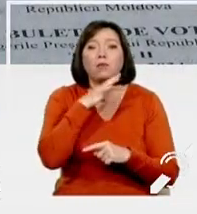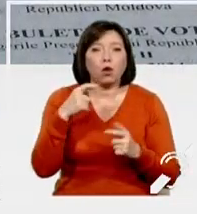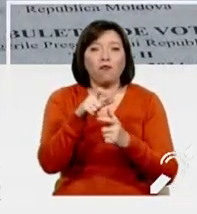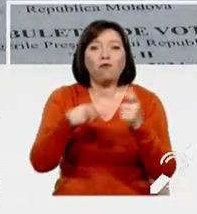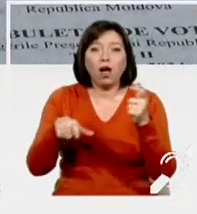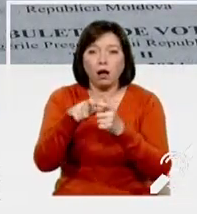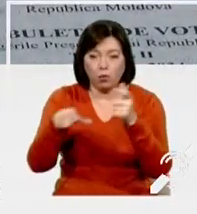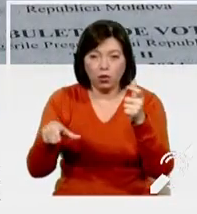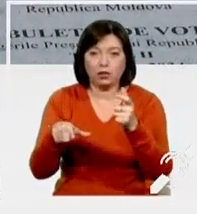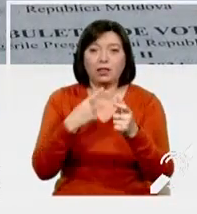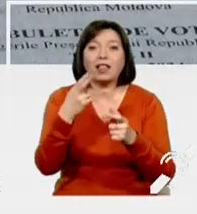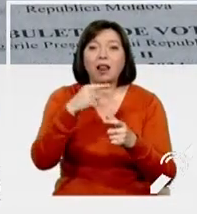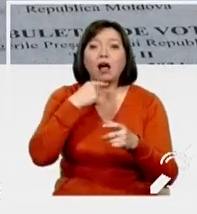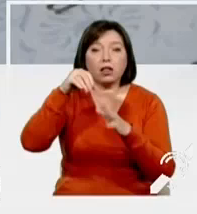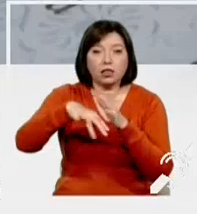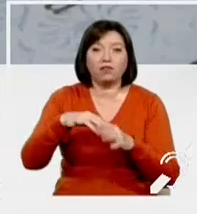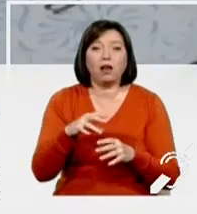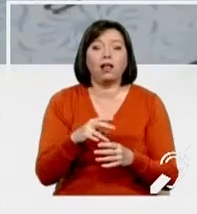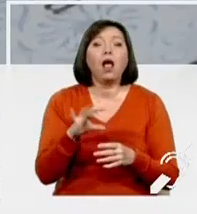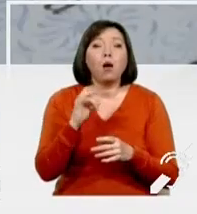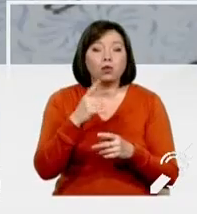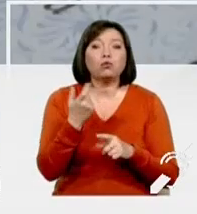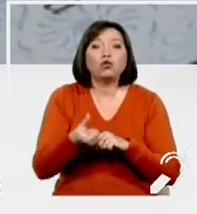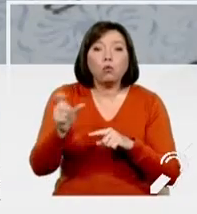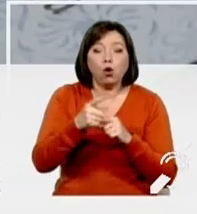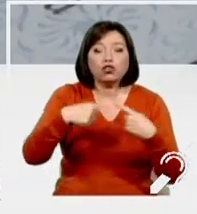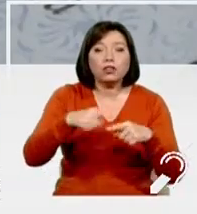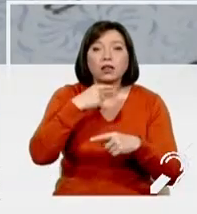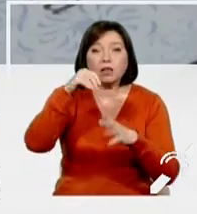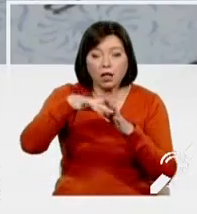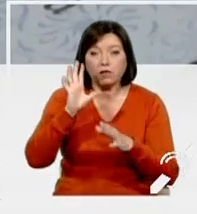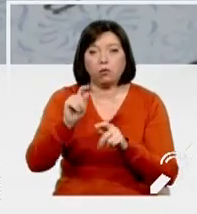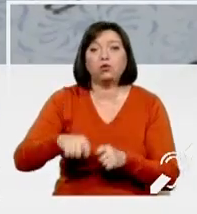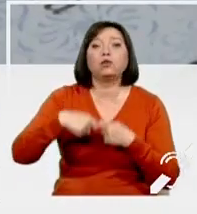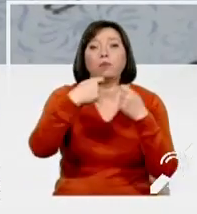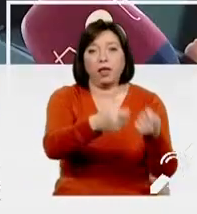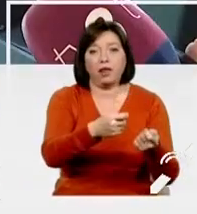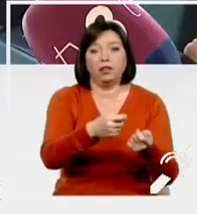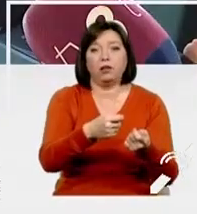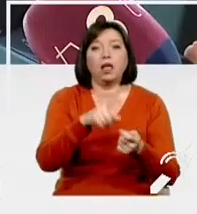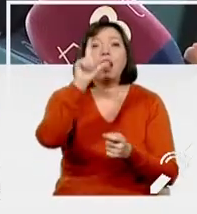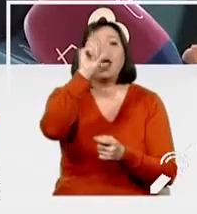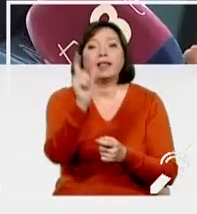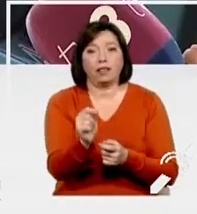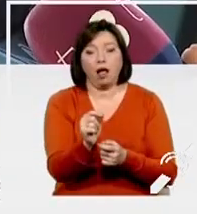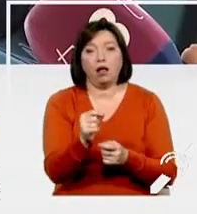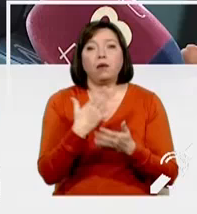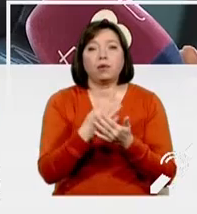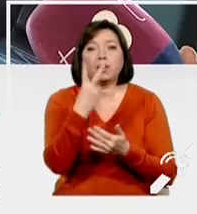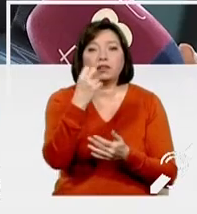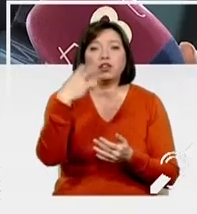buletine de vot, așa cum avem cele mai multe secții de votare, vor fi transmise în Republica Italiană,